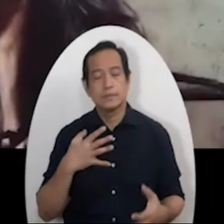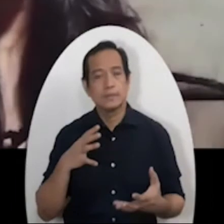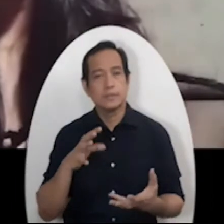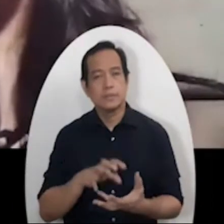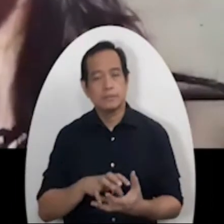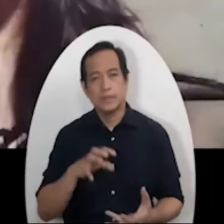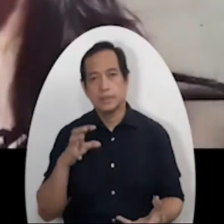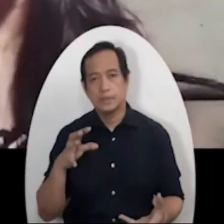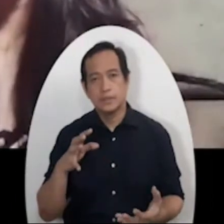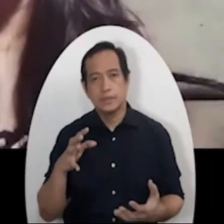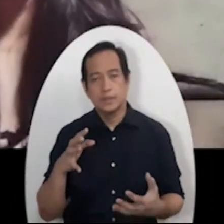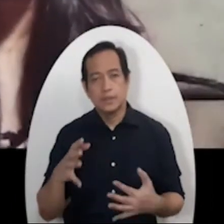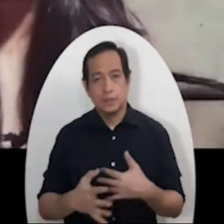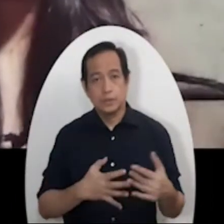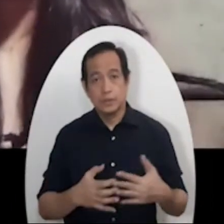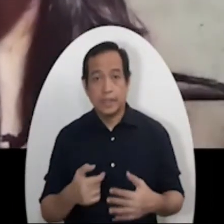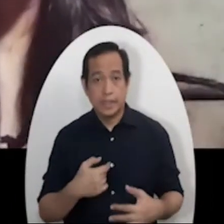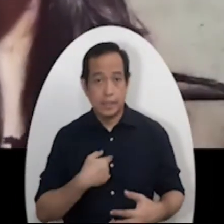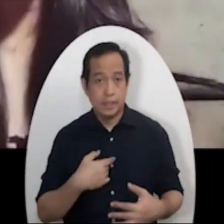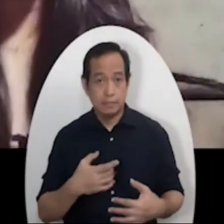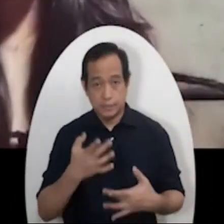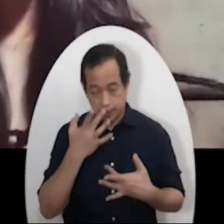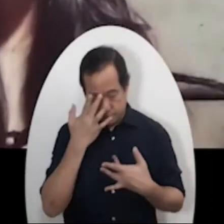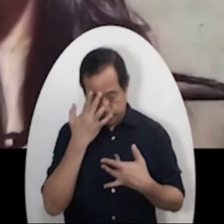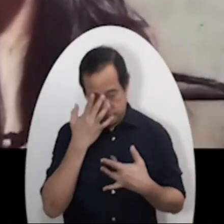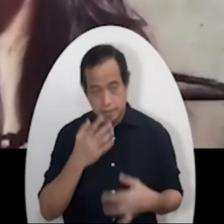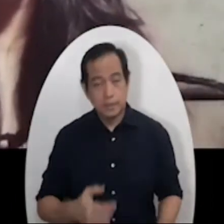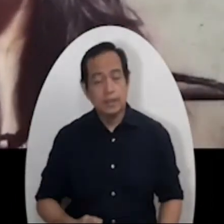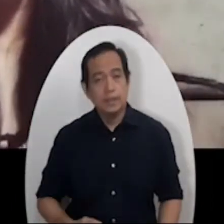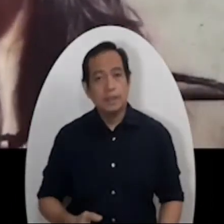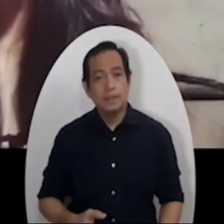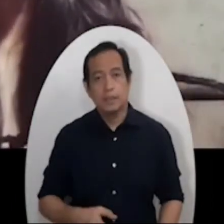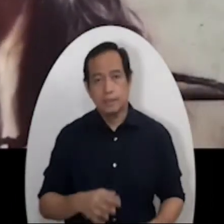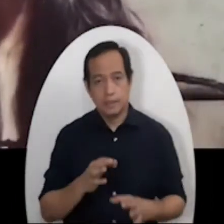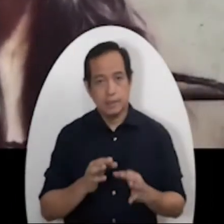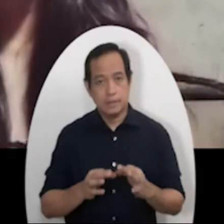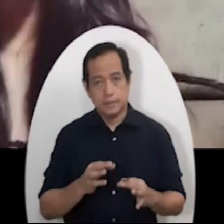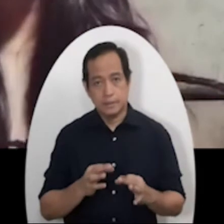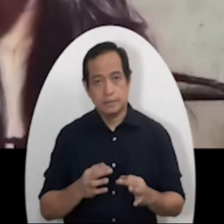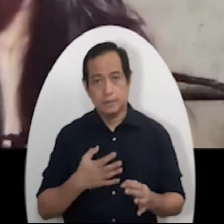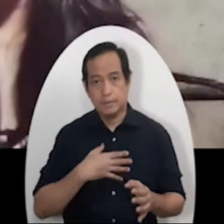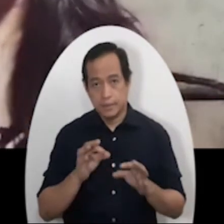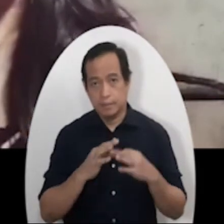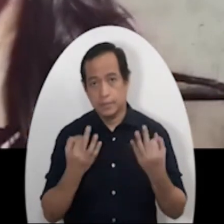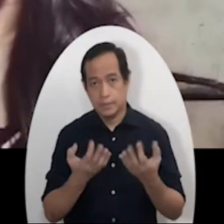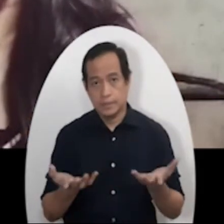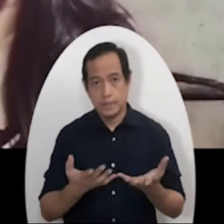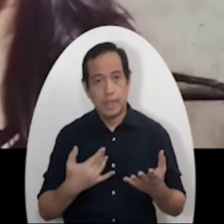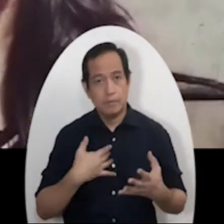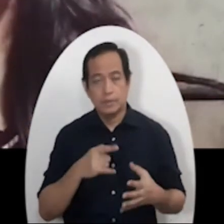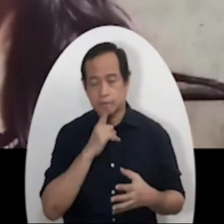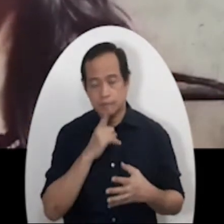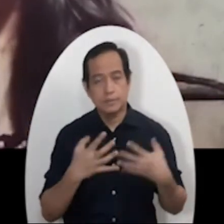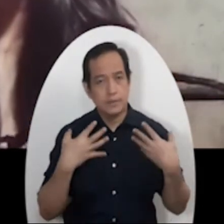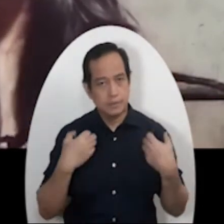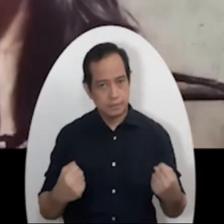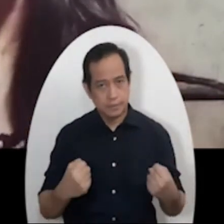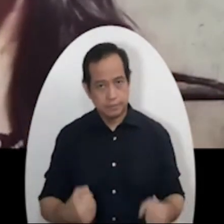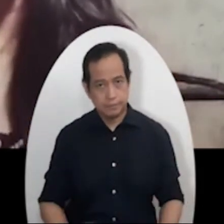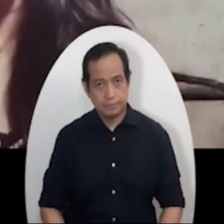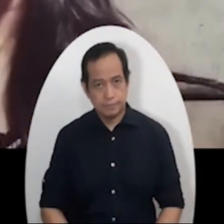ilalako po ng mga kapatid at pamangkin ko po. Masaya din naman po ang pagtitinda o pagbibinta po